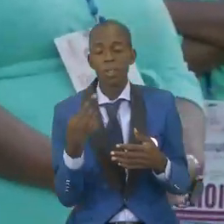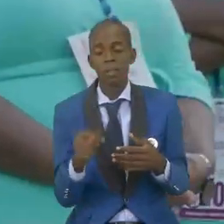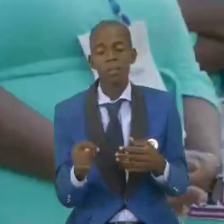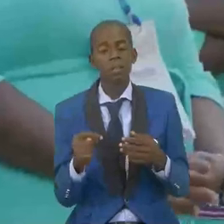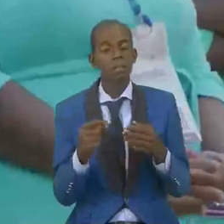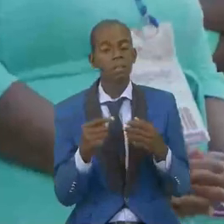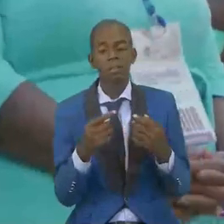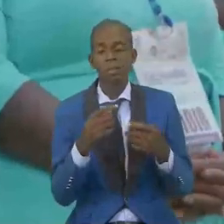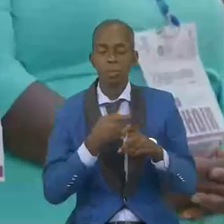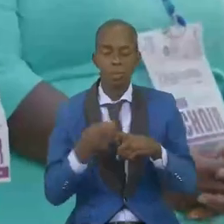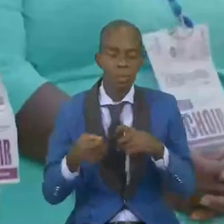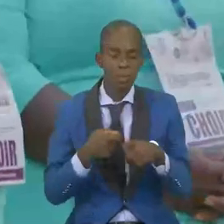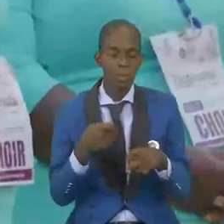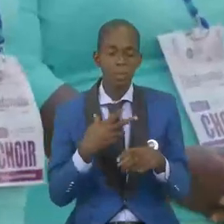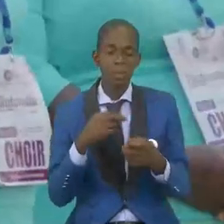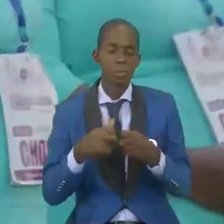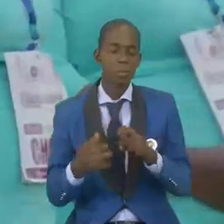malgré